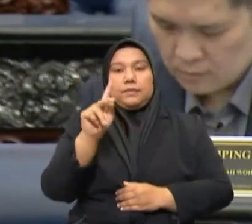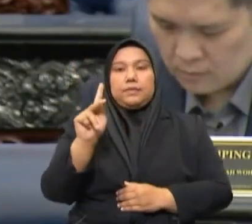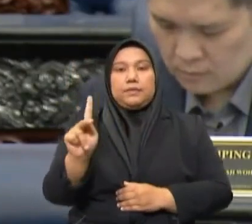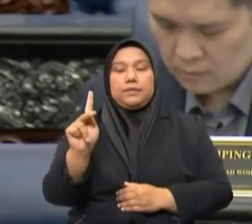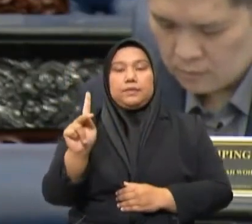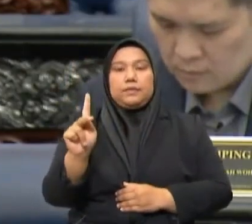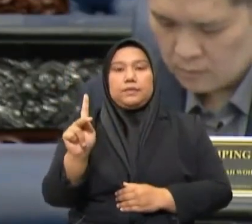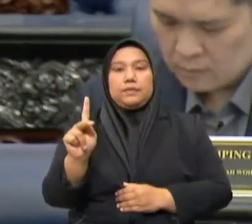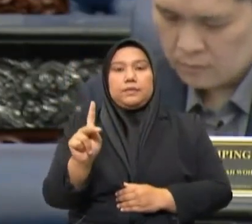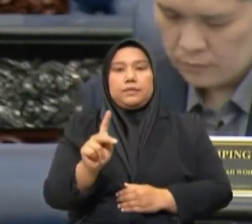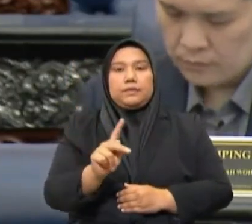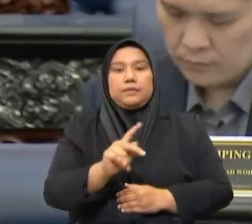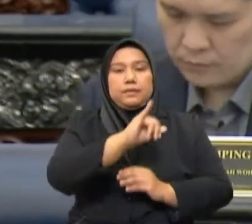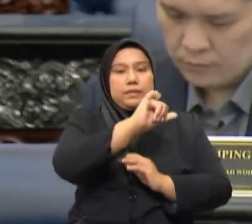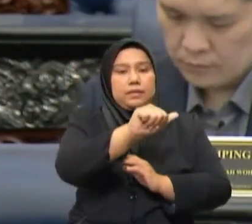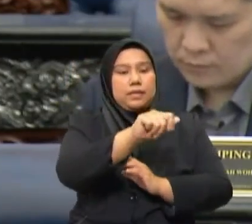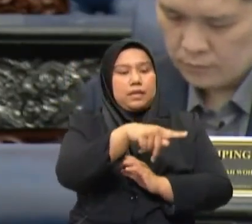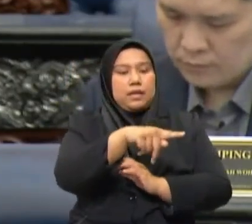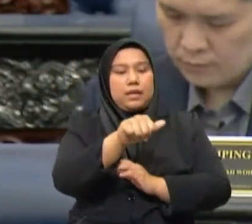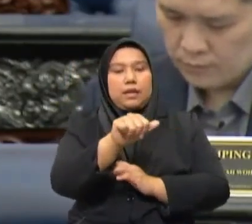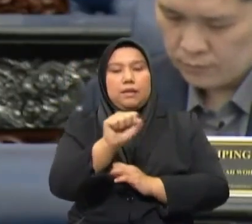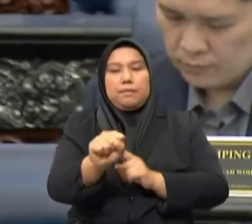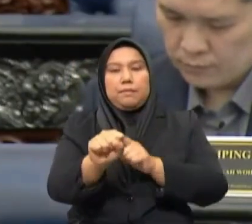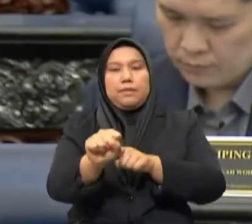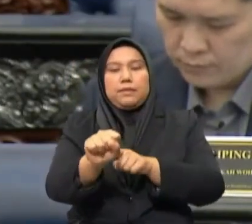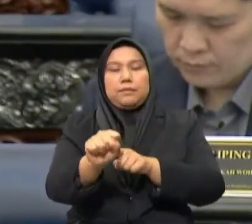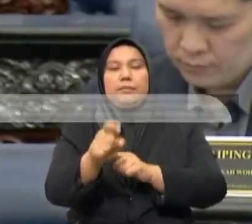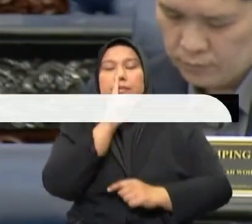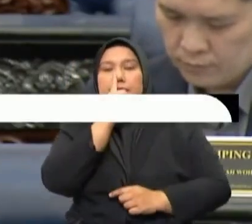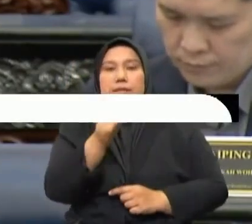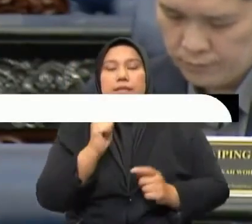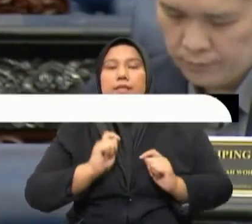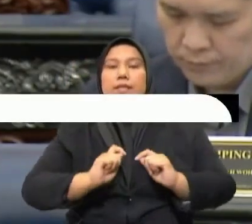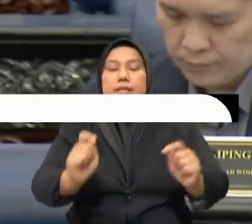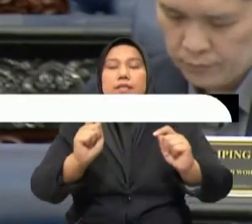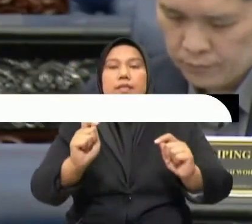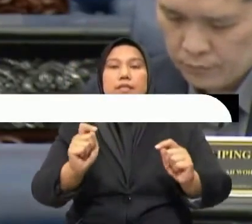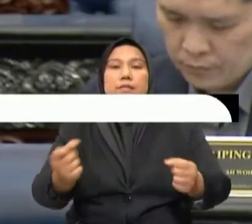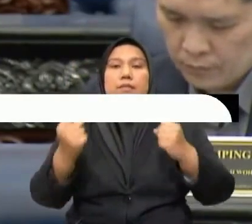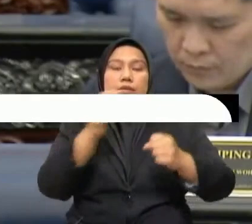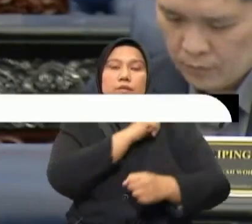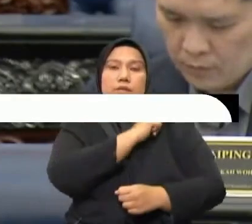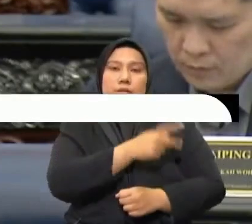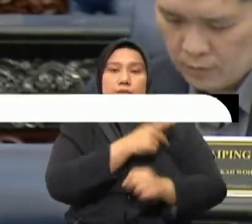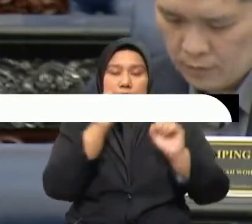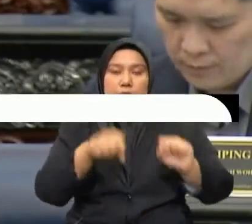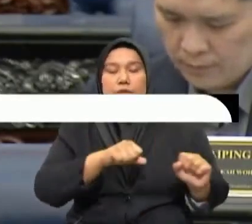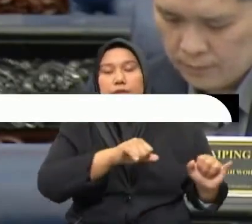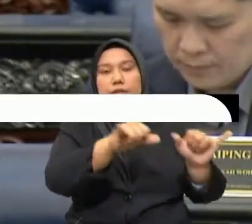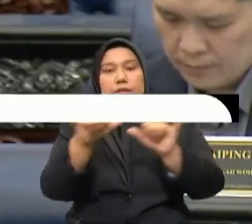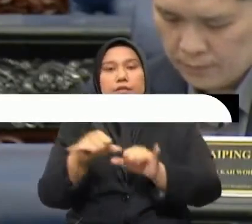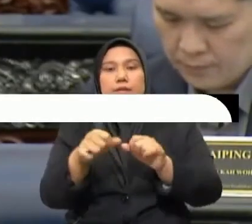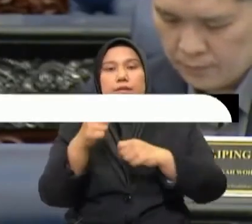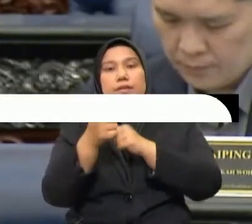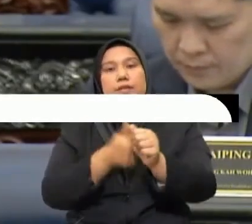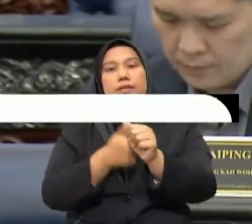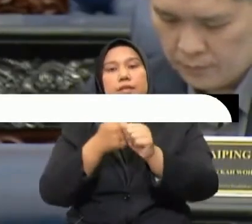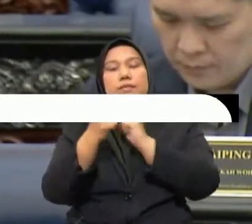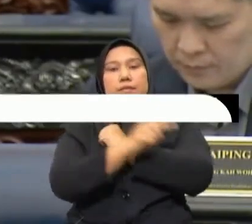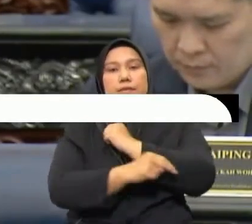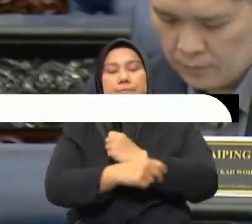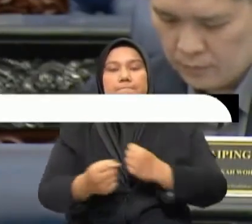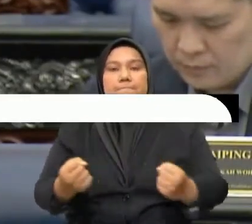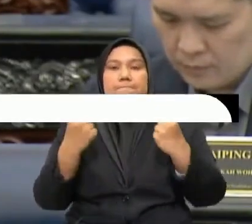Menurut Dr. Zulkifli, penyelarasan aduan itu juga dilaksanakan secara strategik antara JAKIM dengan Jabatan Agama Islam